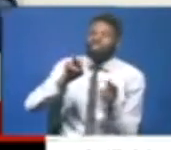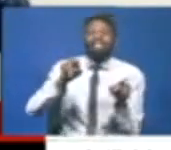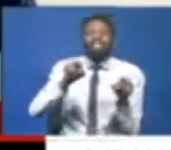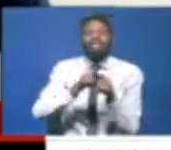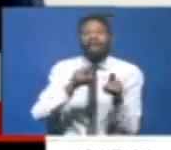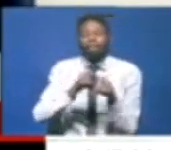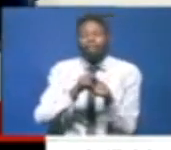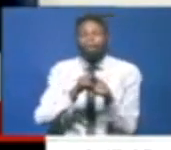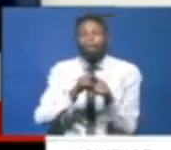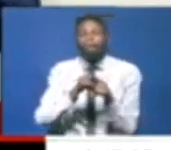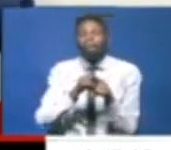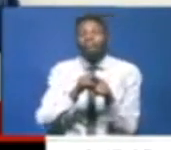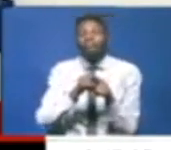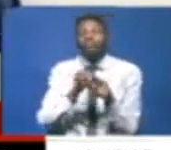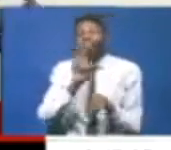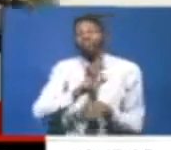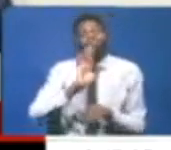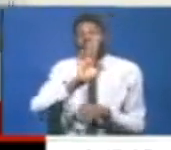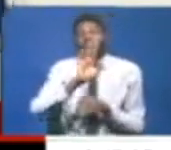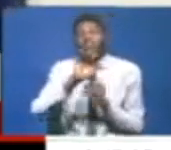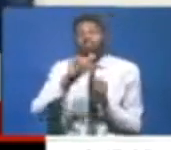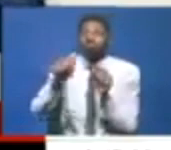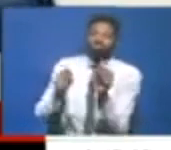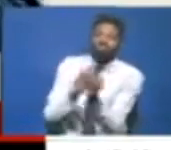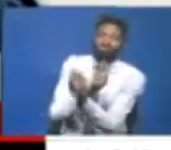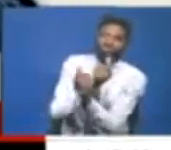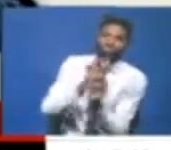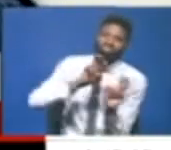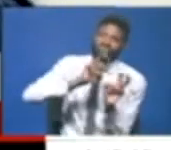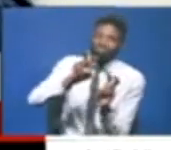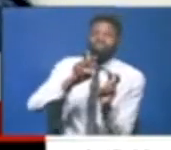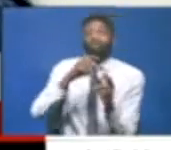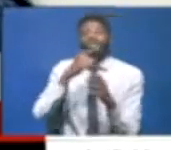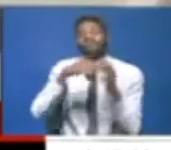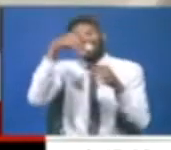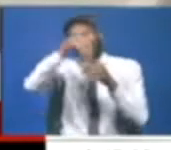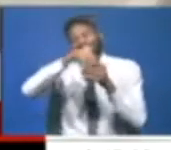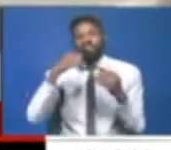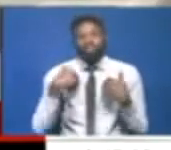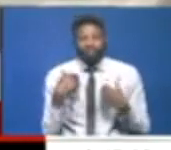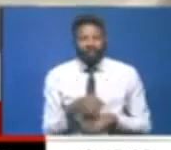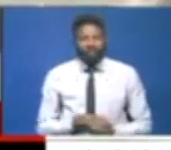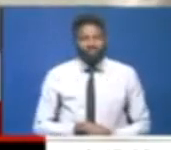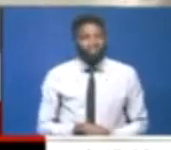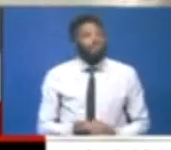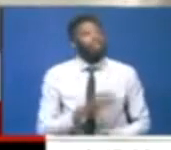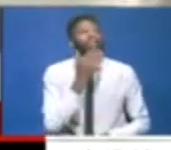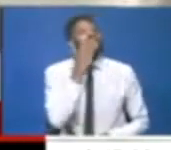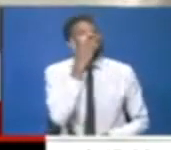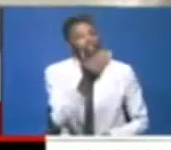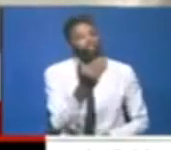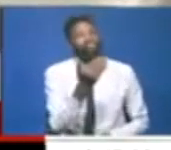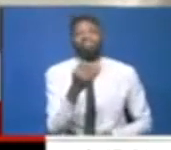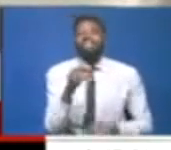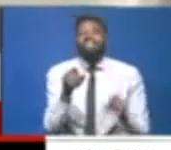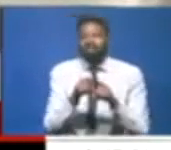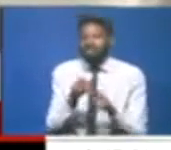kwa mlango ambao una uwezo wa kuangalia yale ambayo yaliyo ndani. Shukrani kwa usemi wako. Pigine unasema nini kuhusu swala